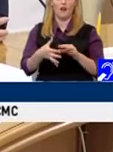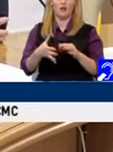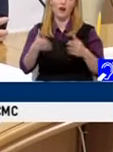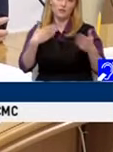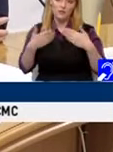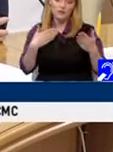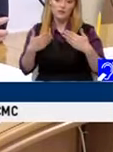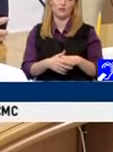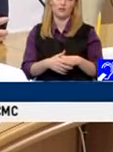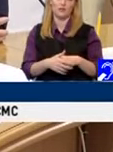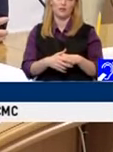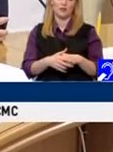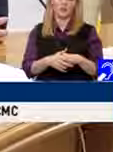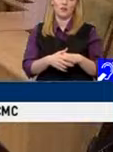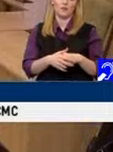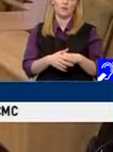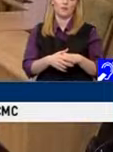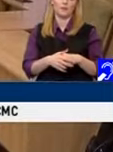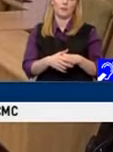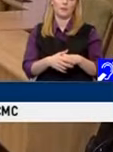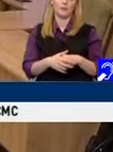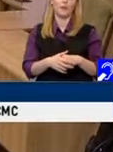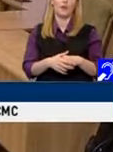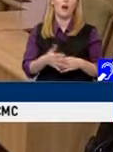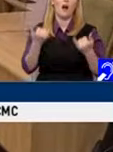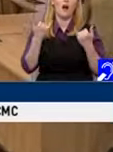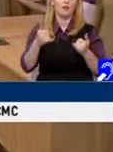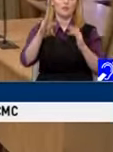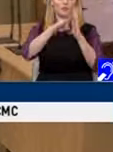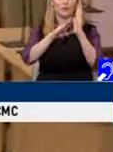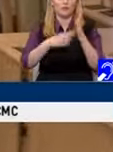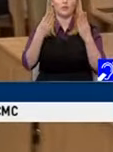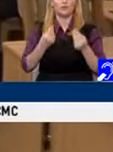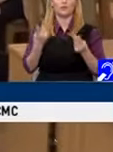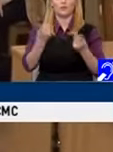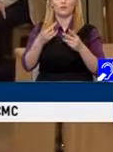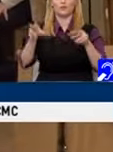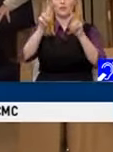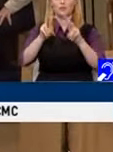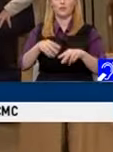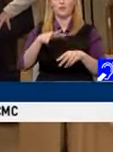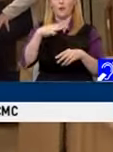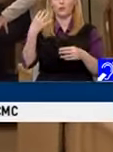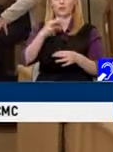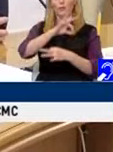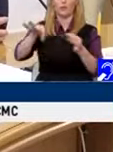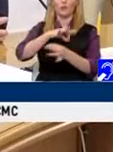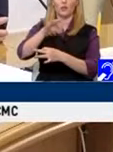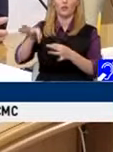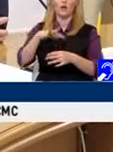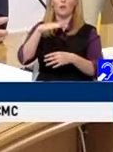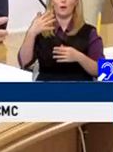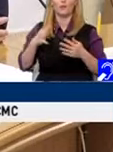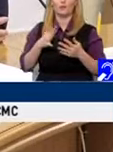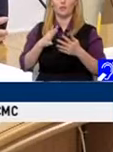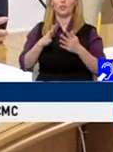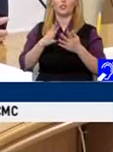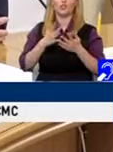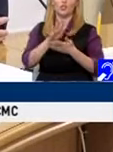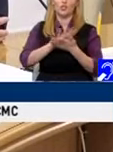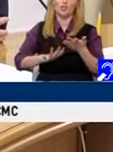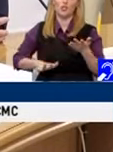cel puțin salariile pe care le primesc. Astăzi, pe ordinea de zi, urmau să fie examinate 10 de proiecte, dar și mai multe cereri ale